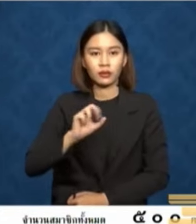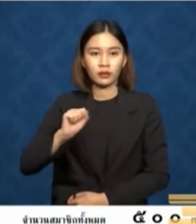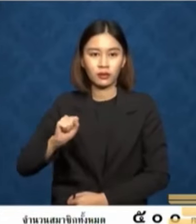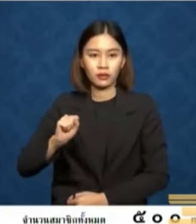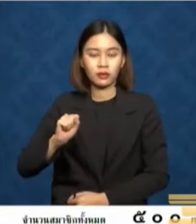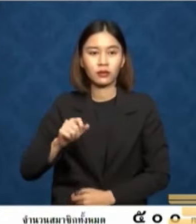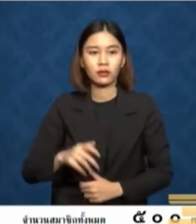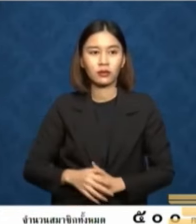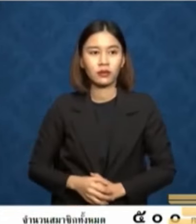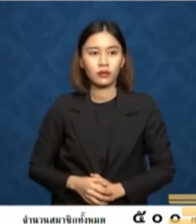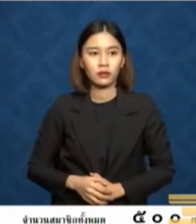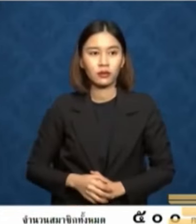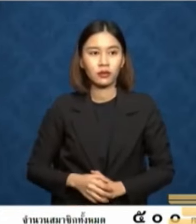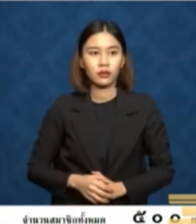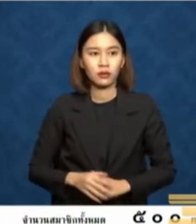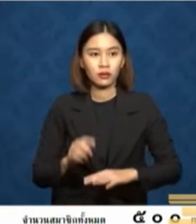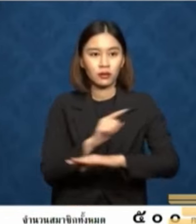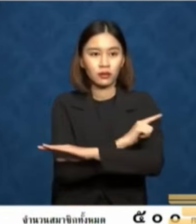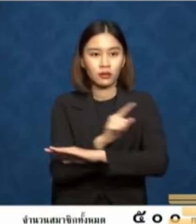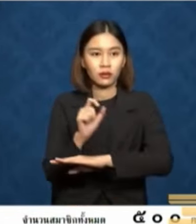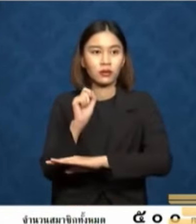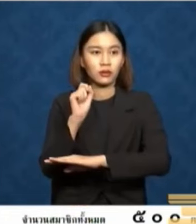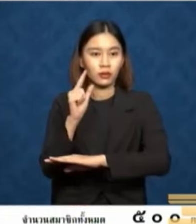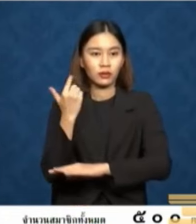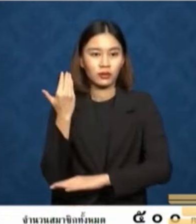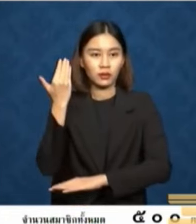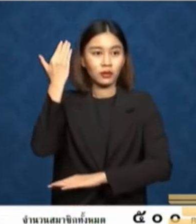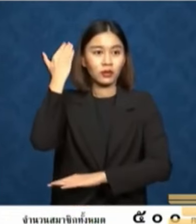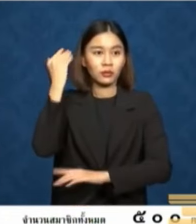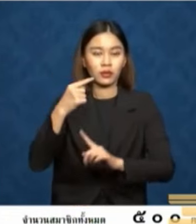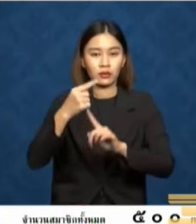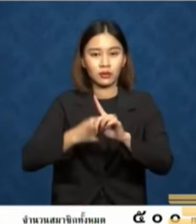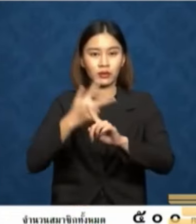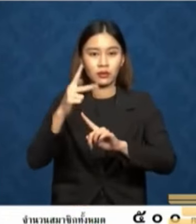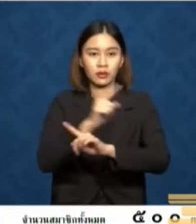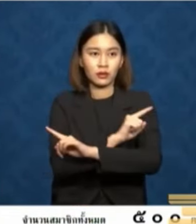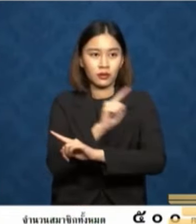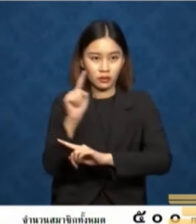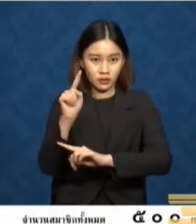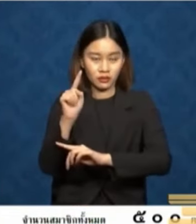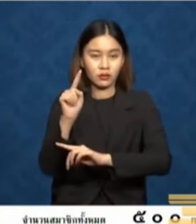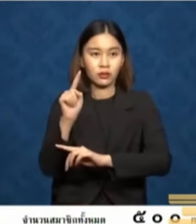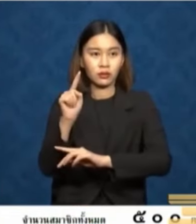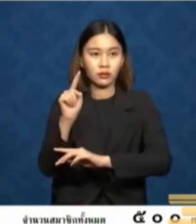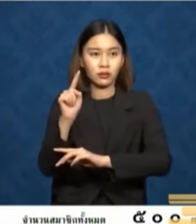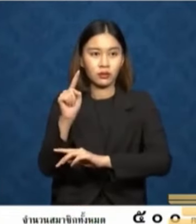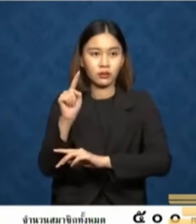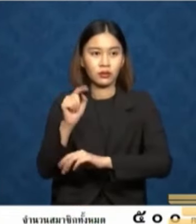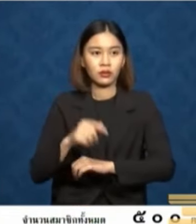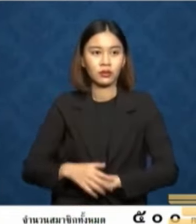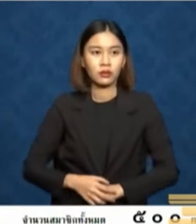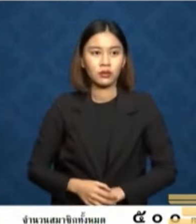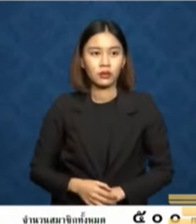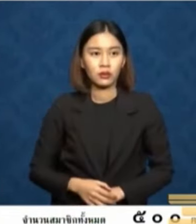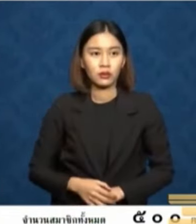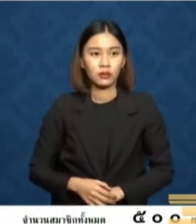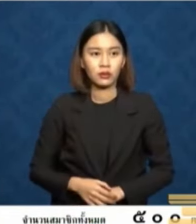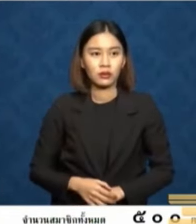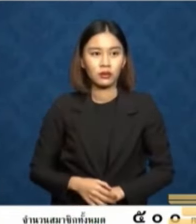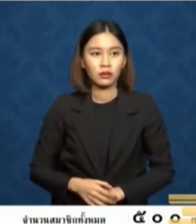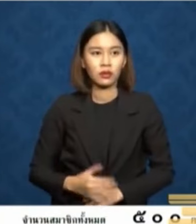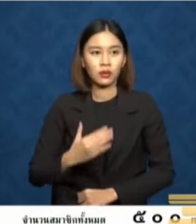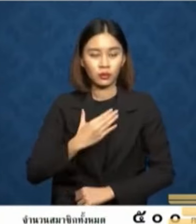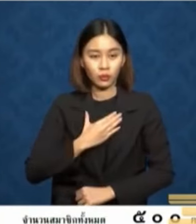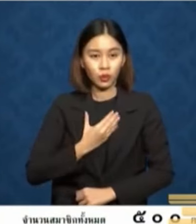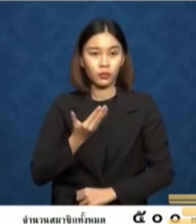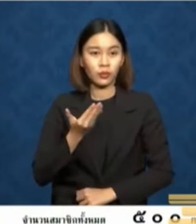สภาเหตุการณ์เมื่อวันศุกร์ที่ผ่านมาวันที่ 1มีนาคมนี่คือสิ่งที่ก